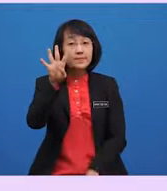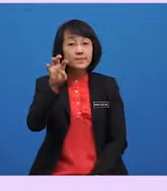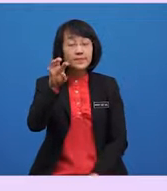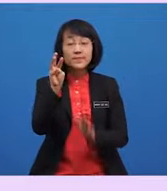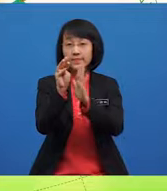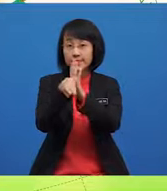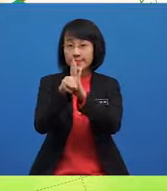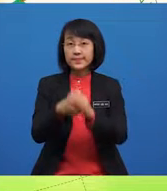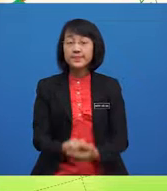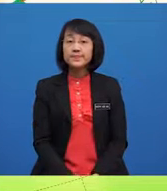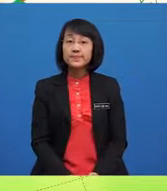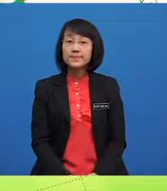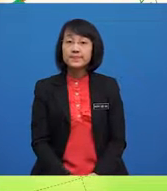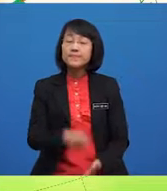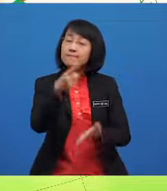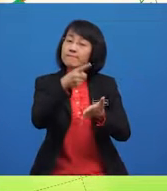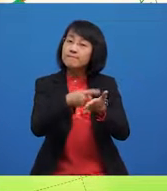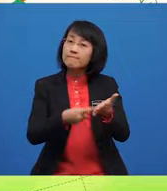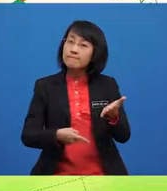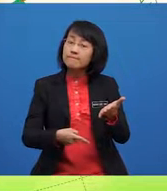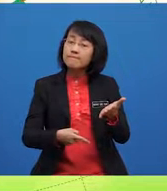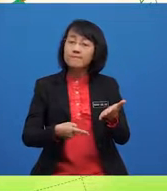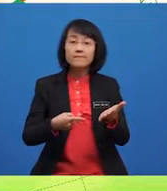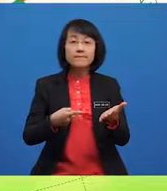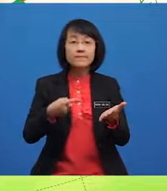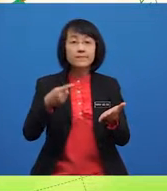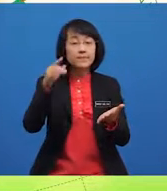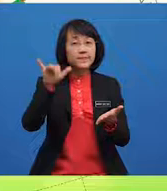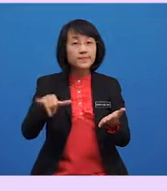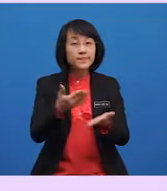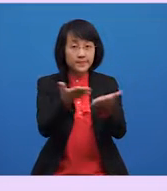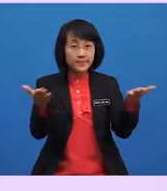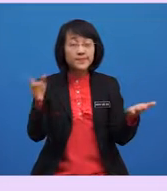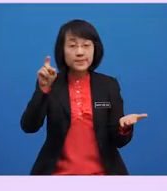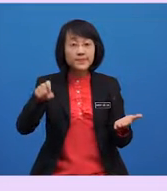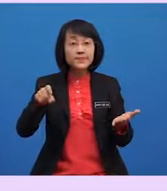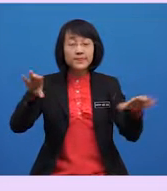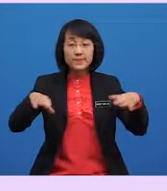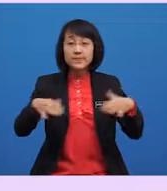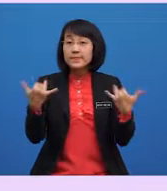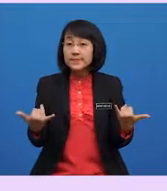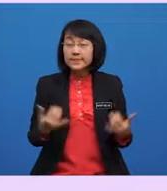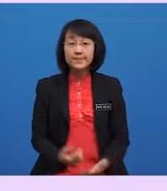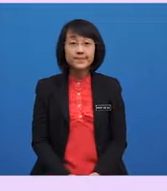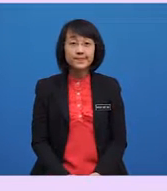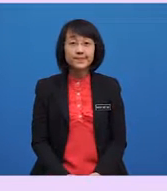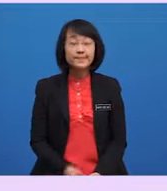minit. Apakah yang kamu perlu lakukan seterusnya? Ya,